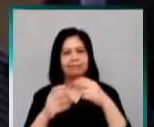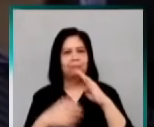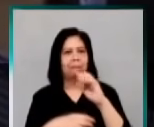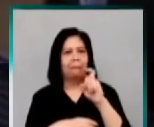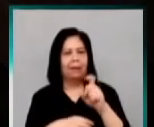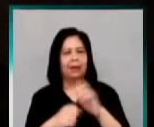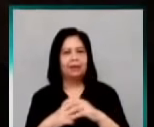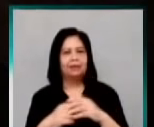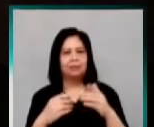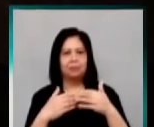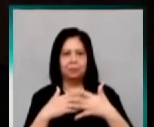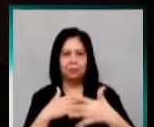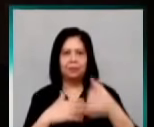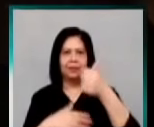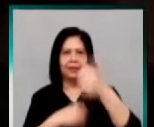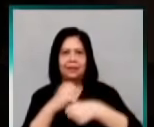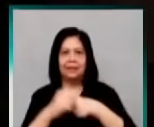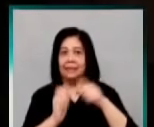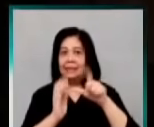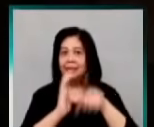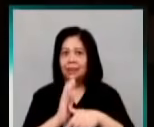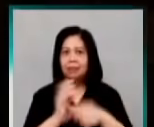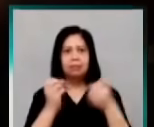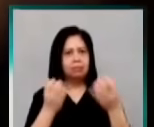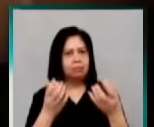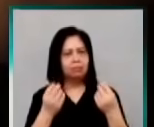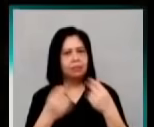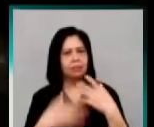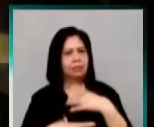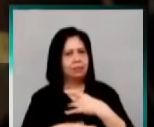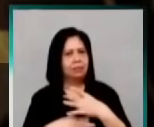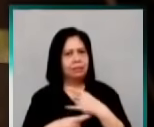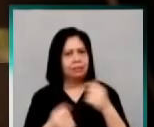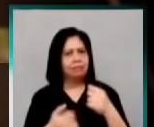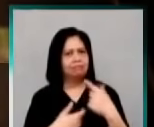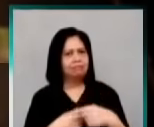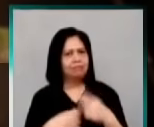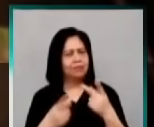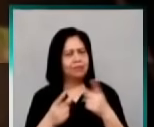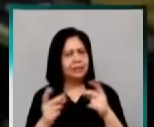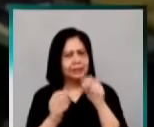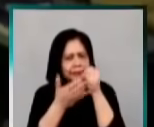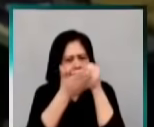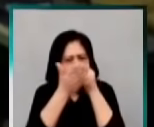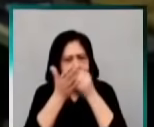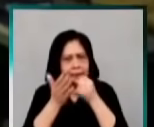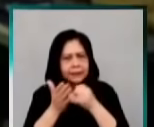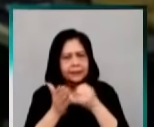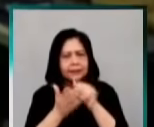years later, marami na rin daw interesado ngayon sa kanyang very detailed artworks.